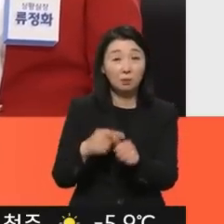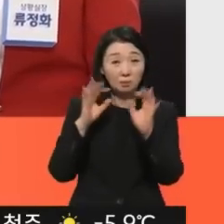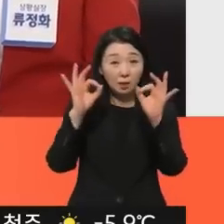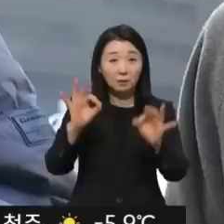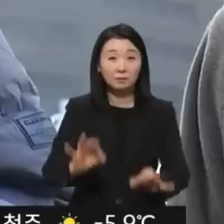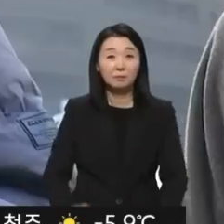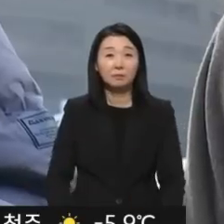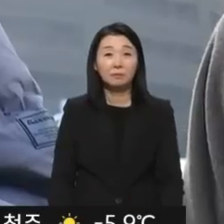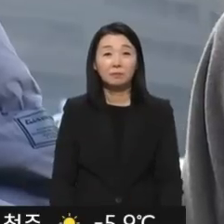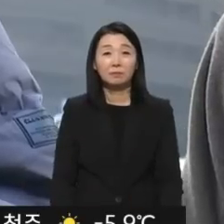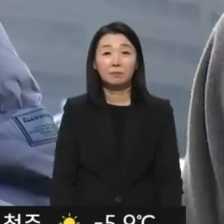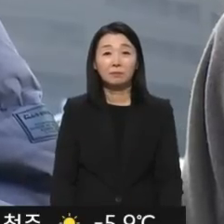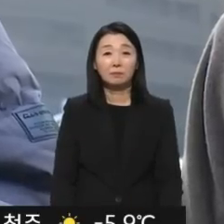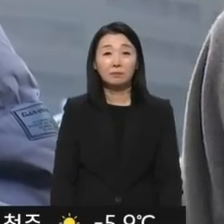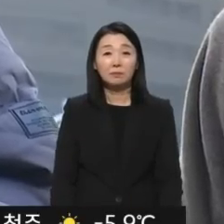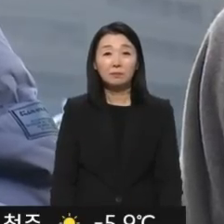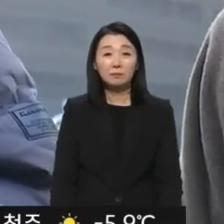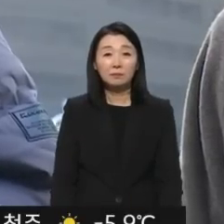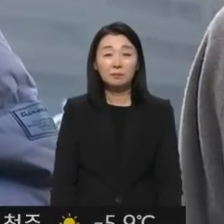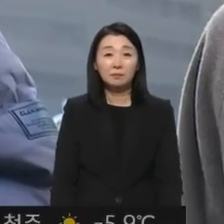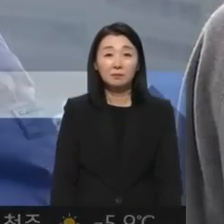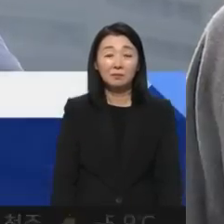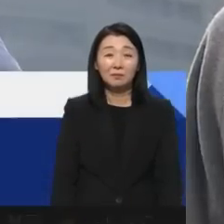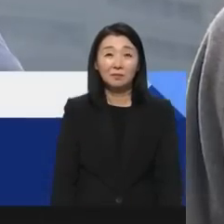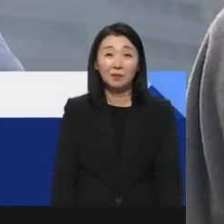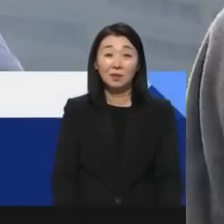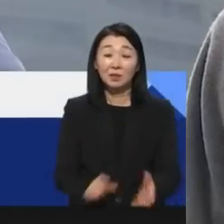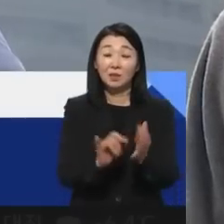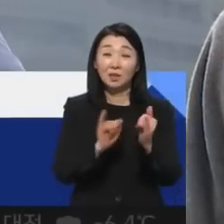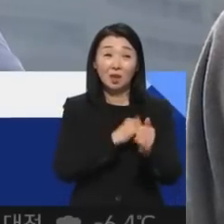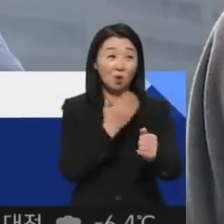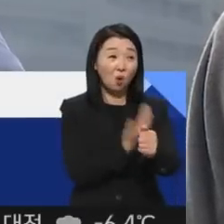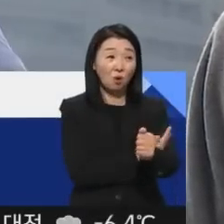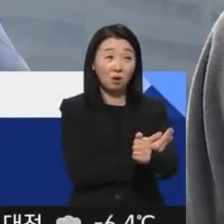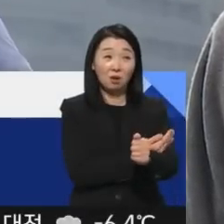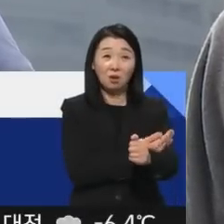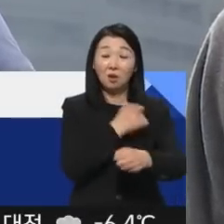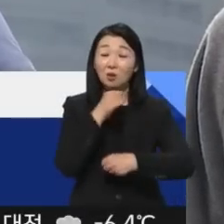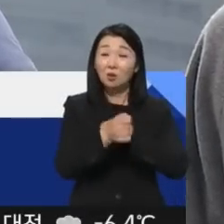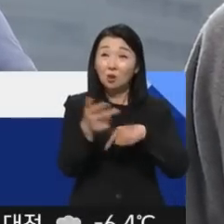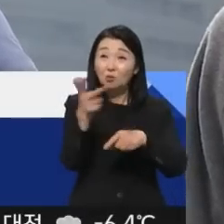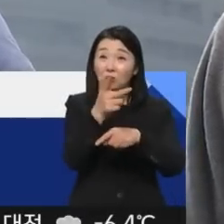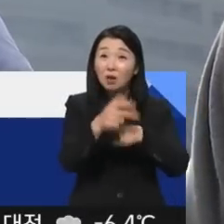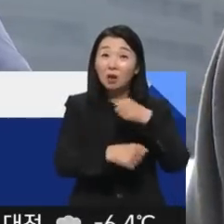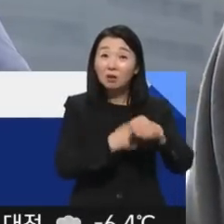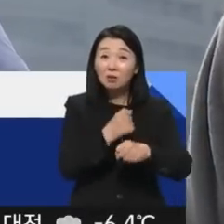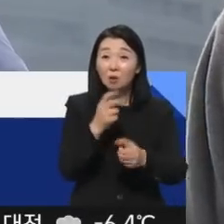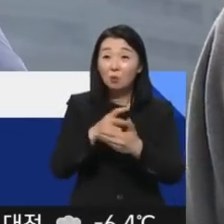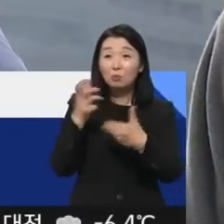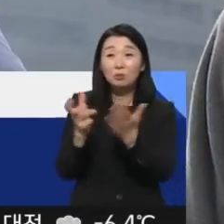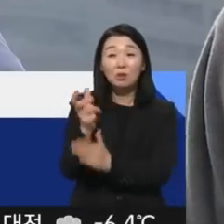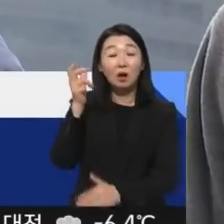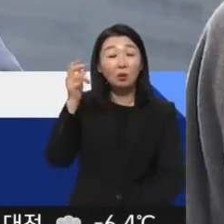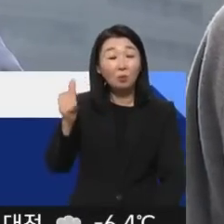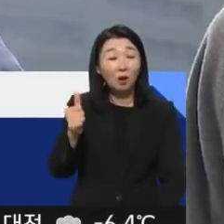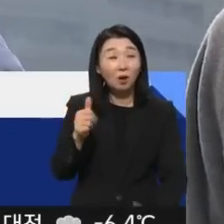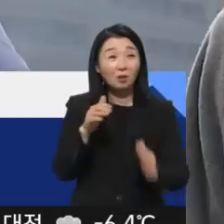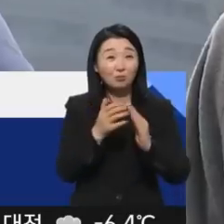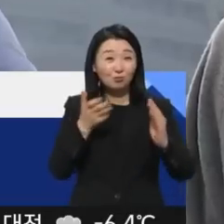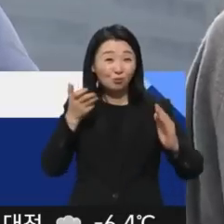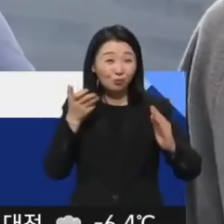들어보시죠. 이 기자들에게 허용된 권리, 이 취재의 자유를 한동훈 장관은 주거